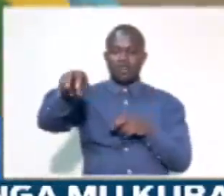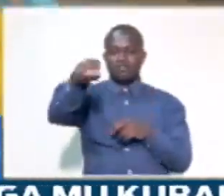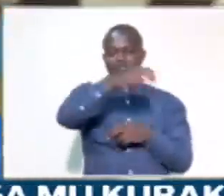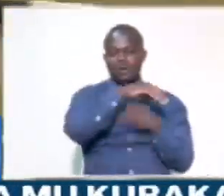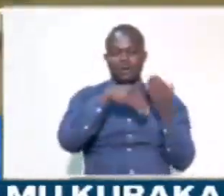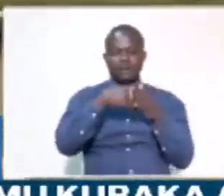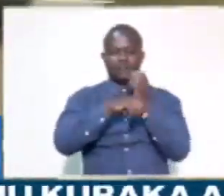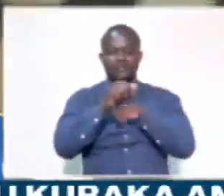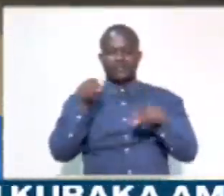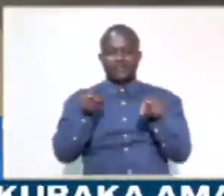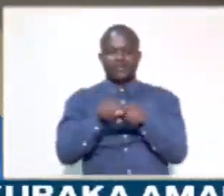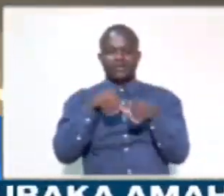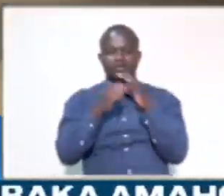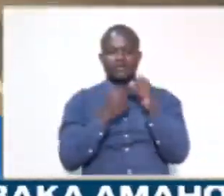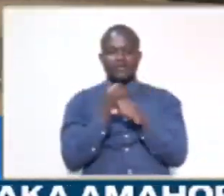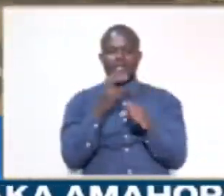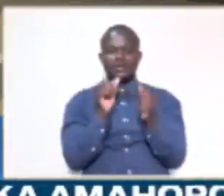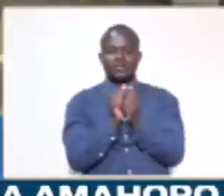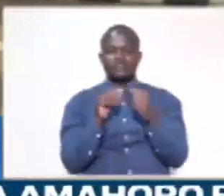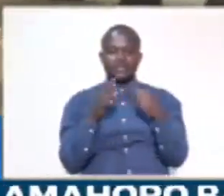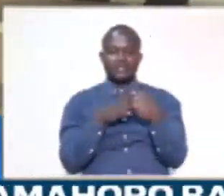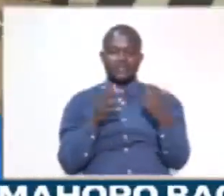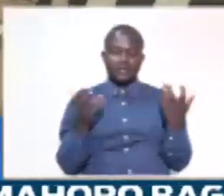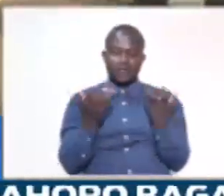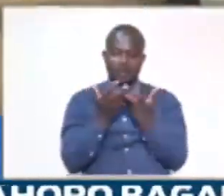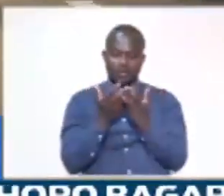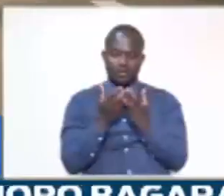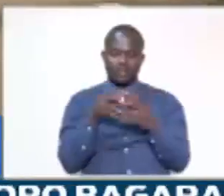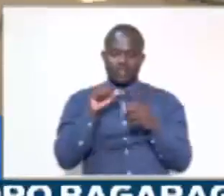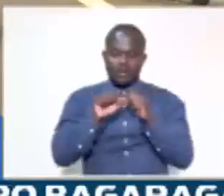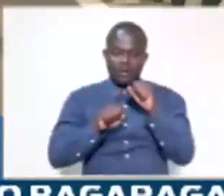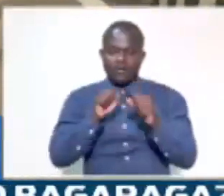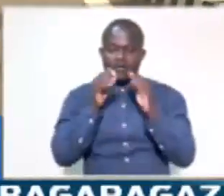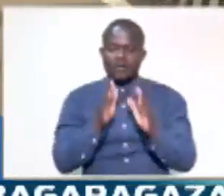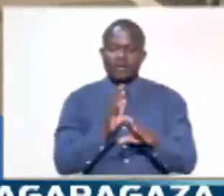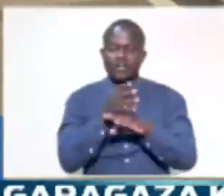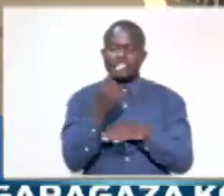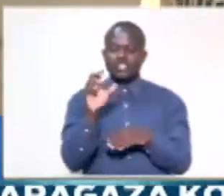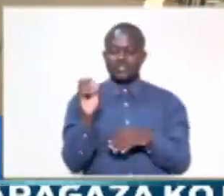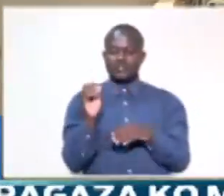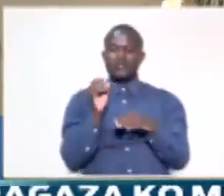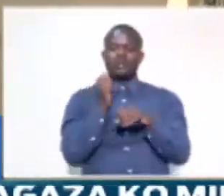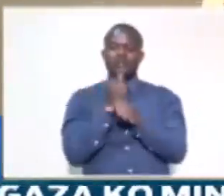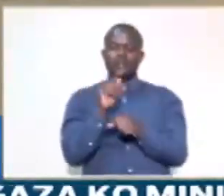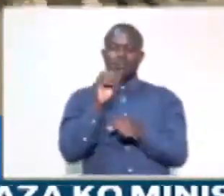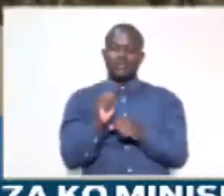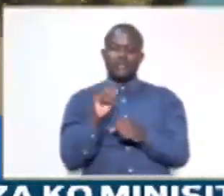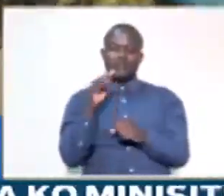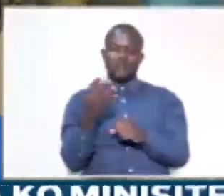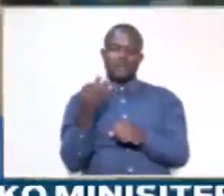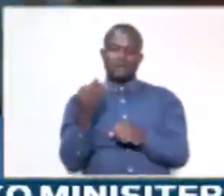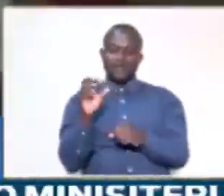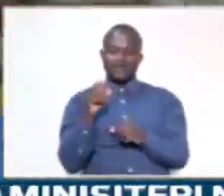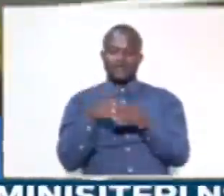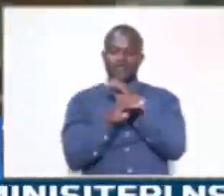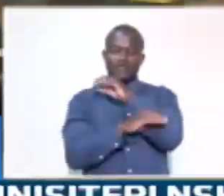Igikorwa nk'iki cyabaye umwaka wa 2019 cyahuje abanyonzi b'amagare basaga 100 bakoze ibirometero birenga 4,300 mu